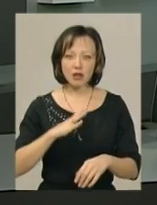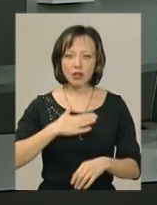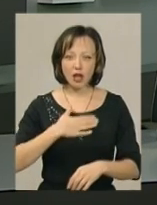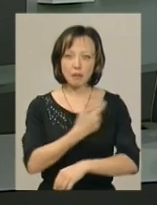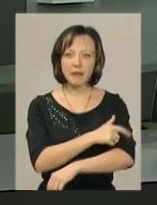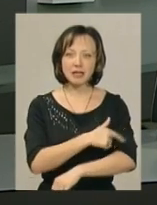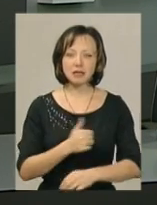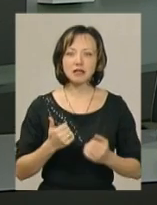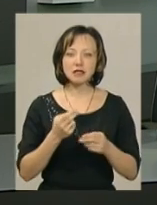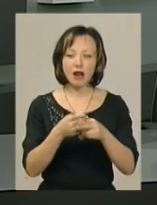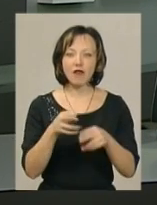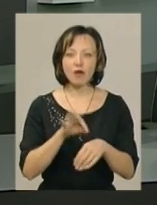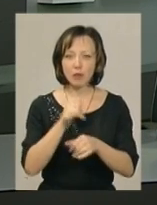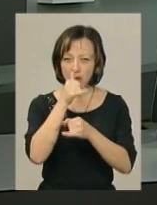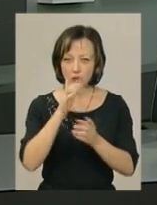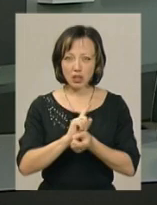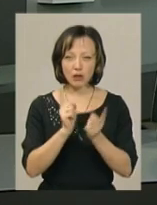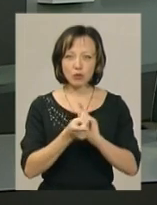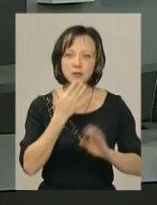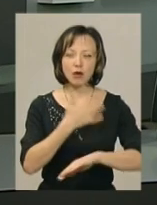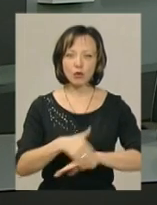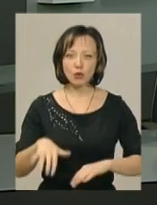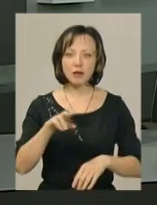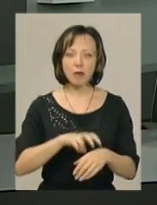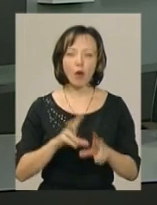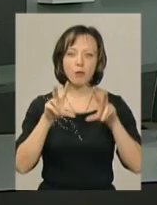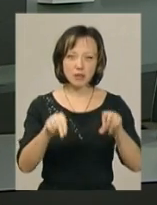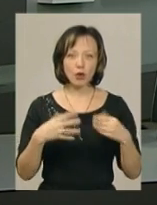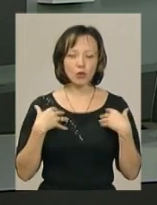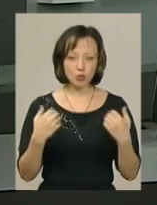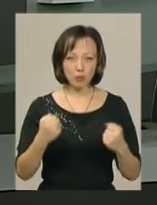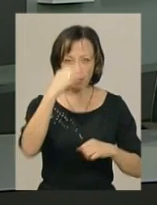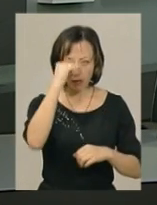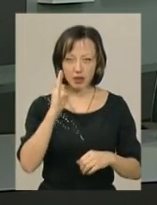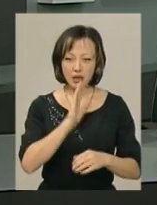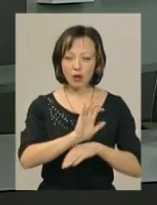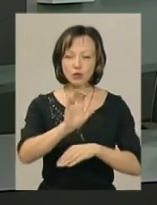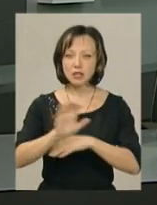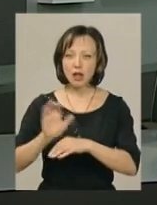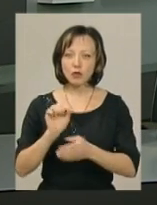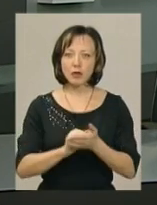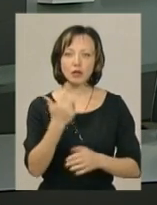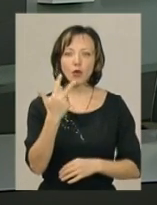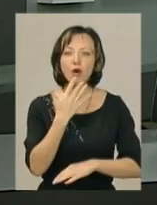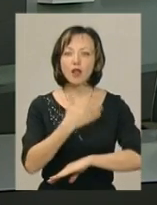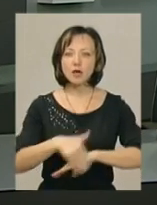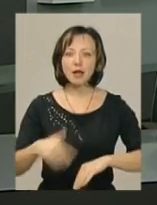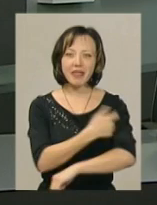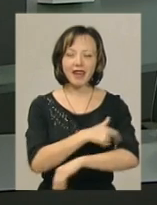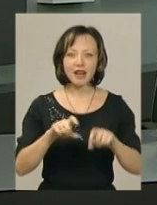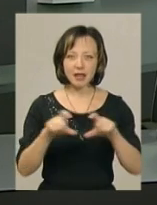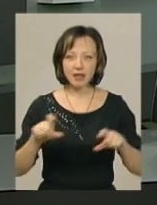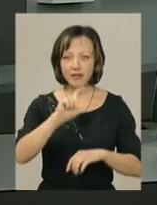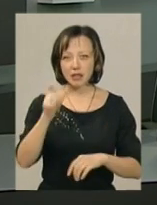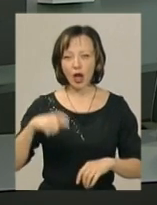медицина зарадити хворобі не може, натомість закордонні медики обіцяють одужання. Батьки розіслали документи до трьох іноземних клінік –